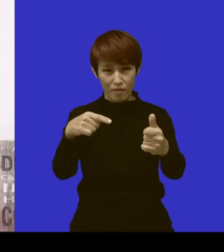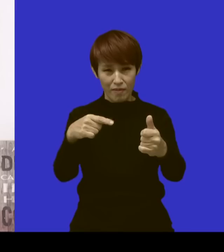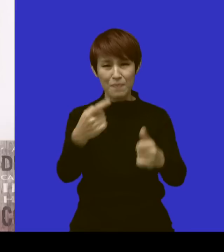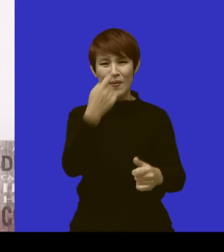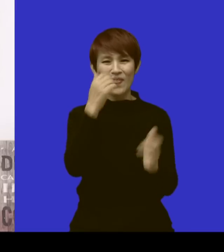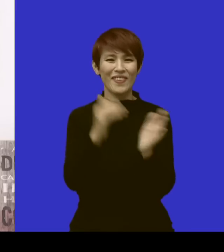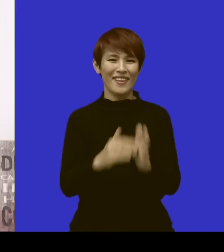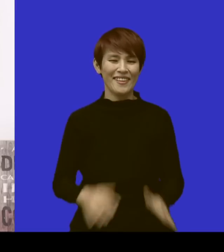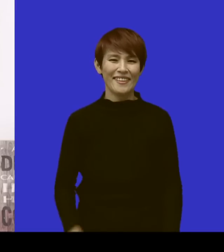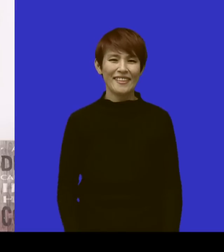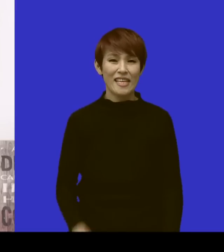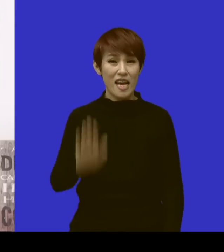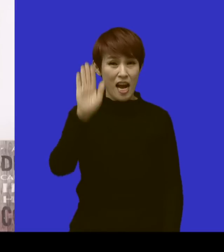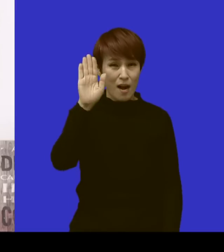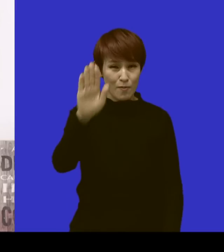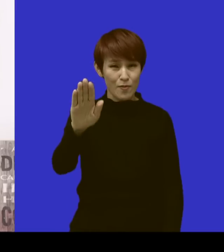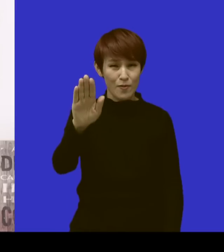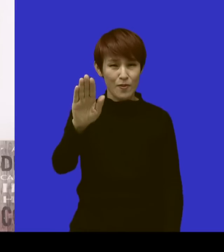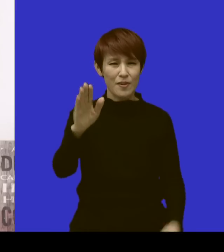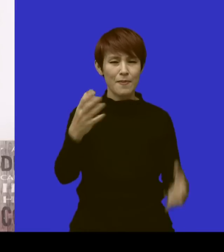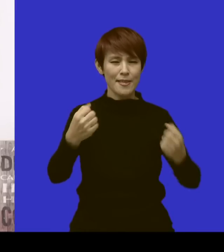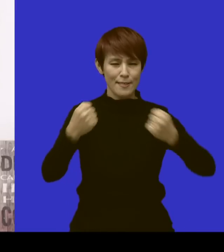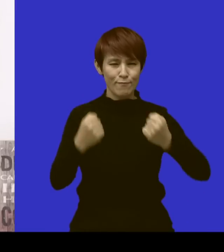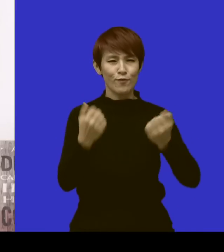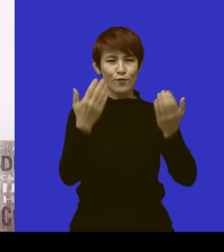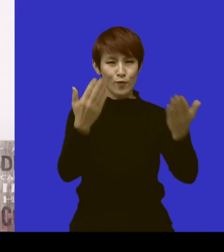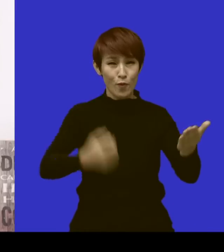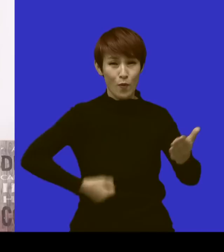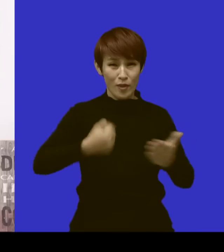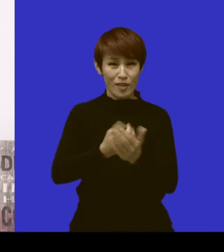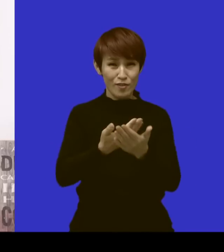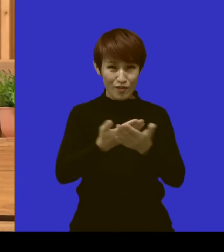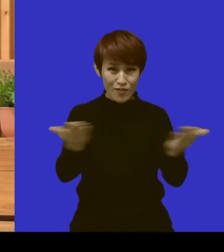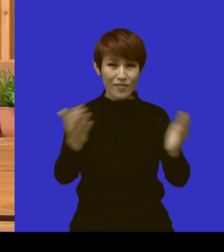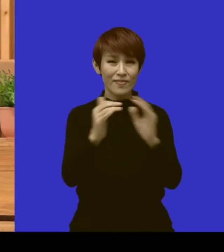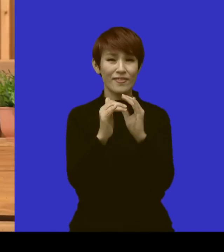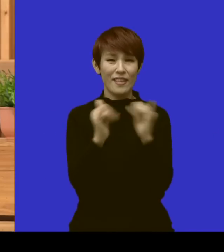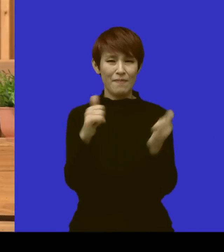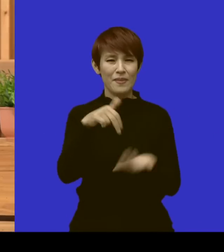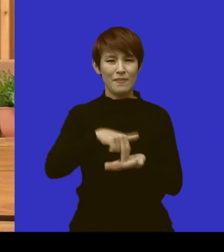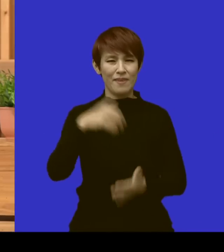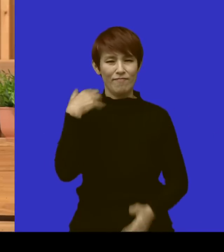생각이 듭니다. 앞으로 많은 분들 힘을 주시고 용기 주실 수 있는 치료사로서의